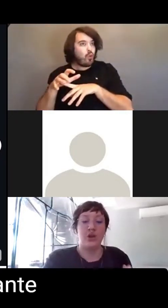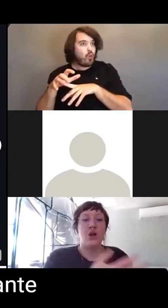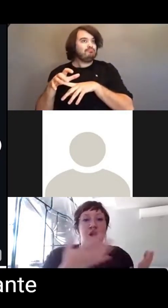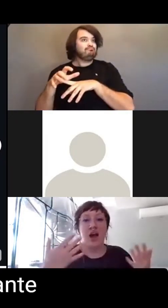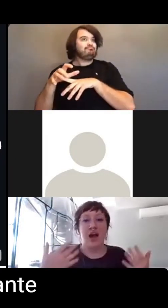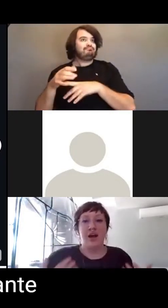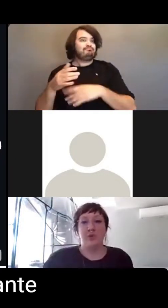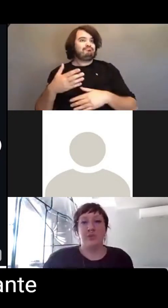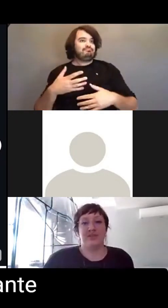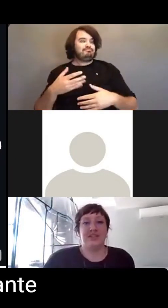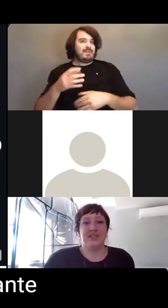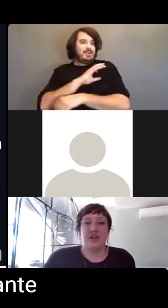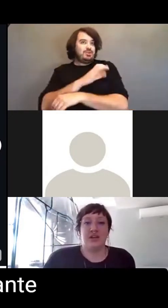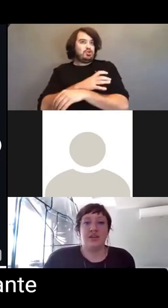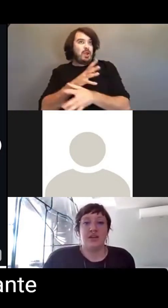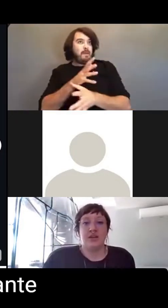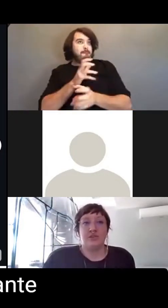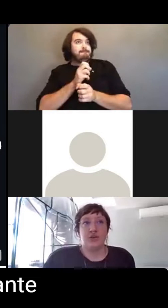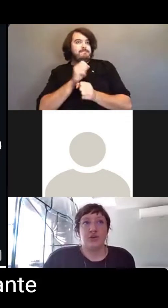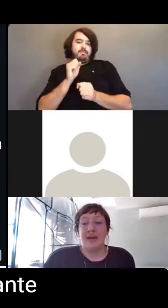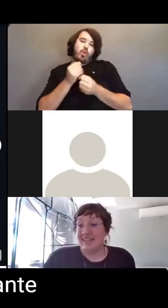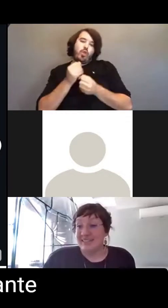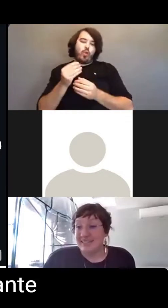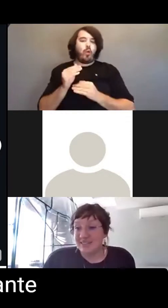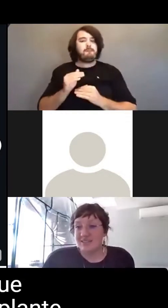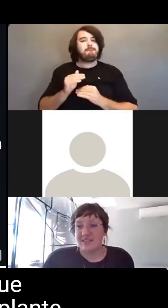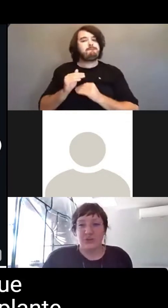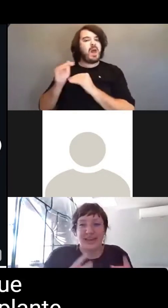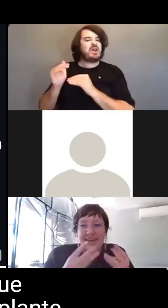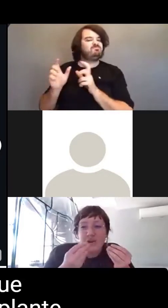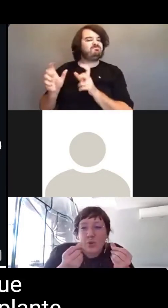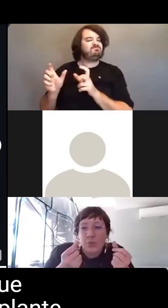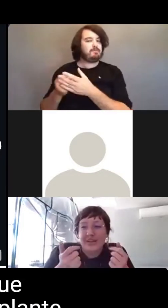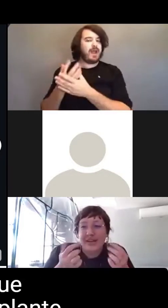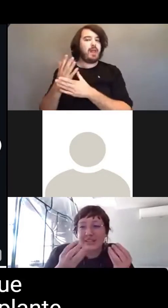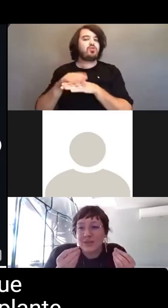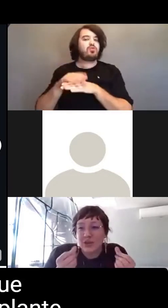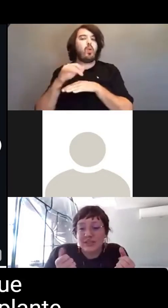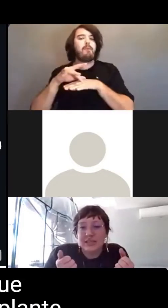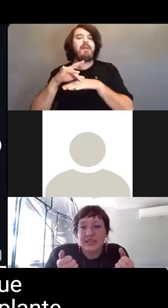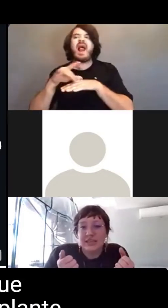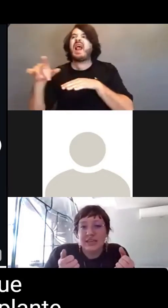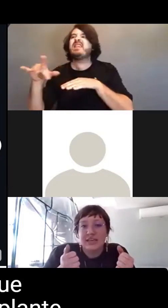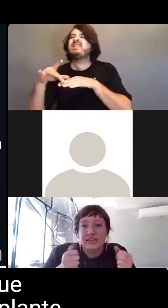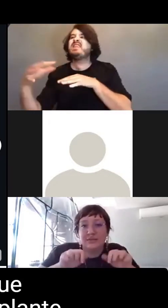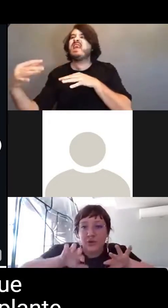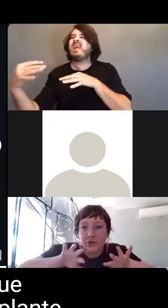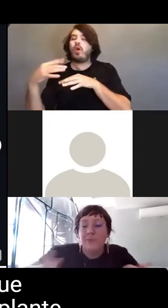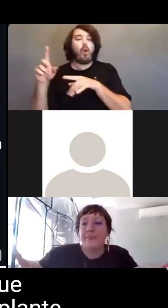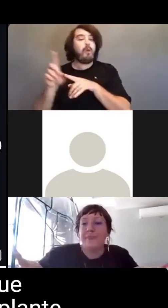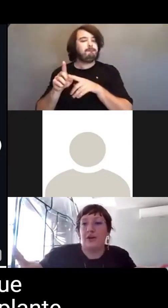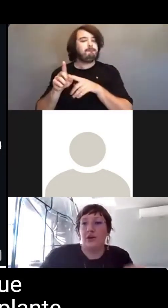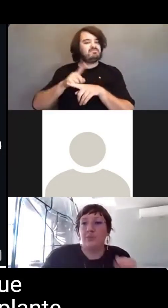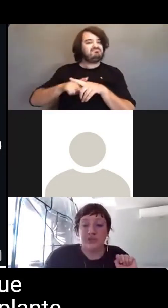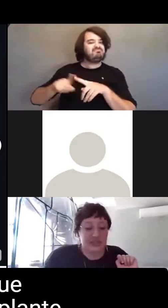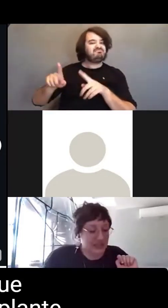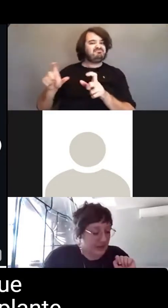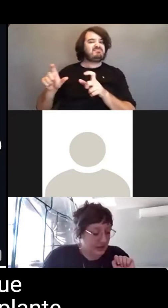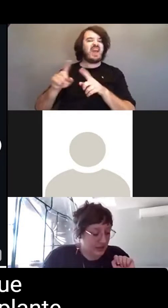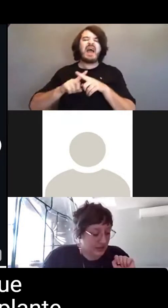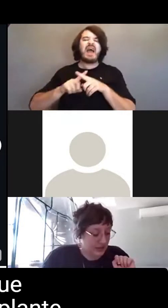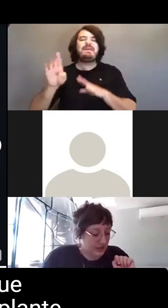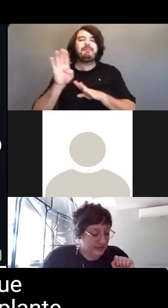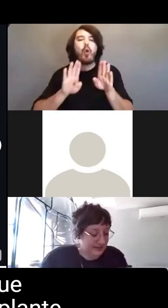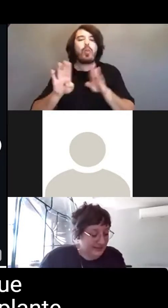plante en le protégeant de maladies. Ça va créer comme un antibiotique qui va